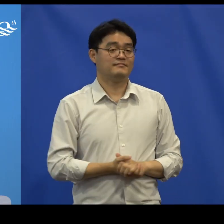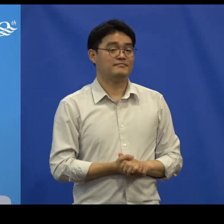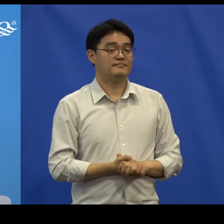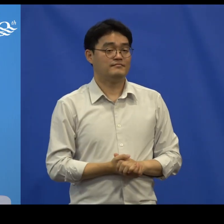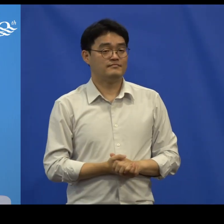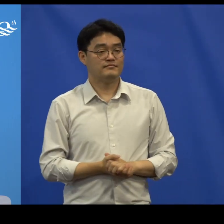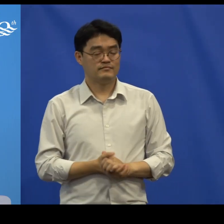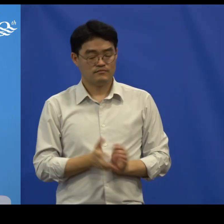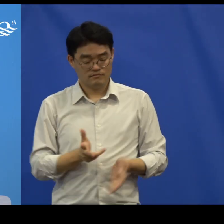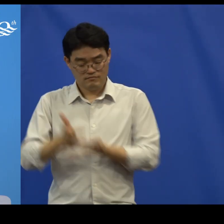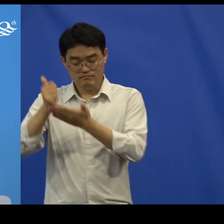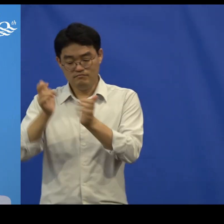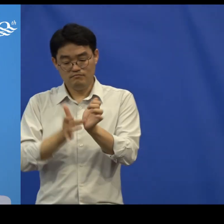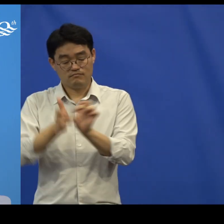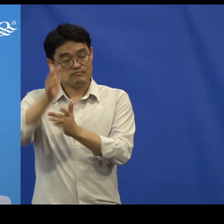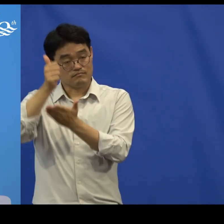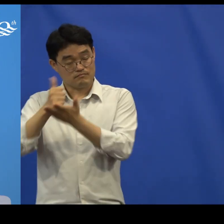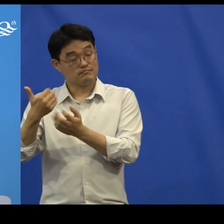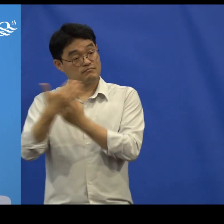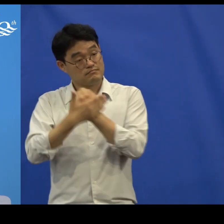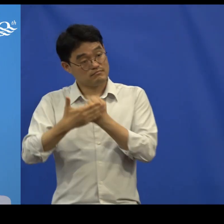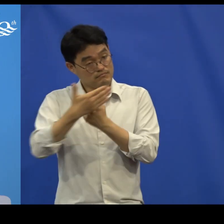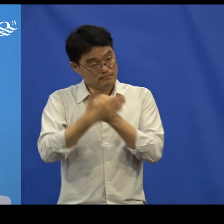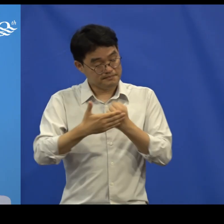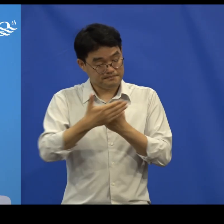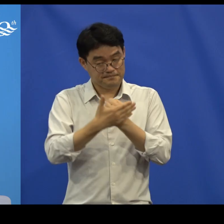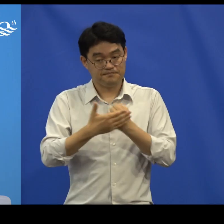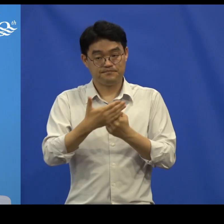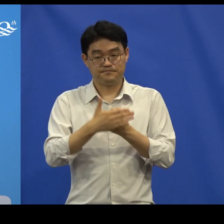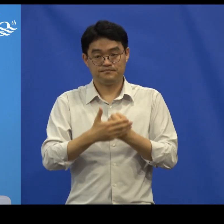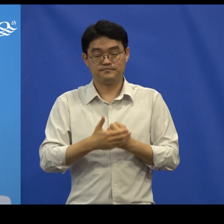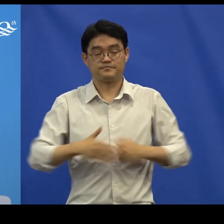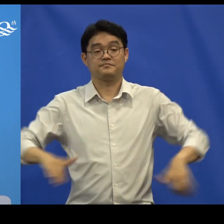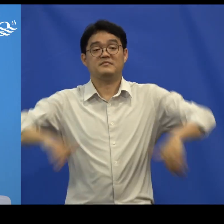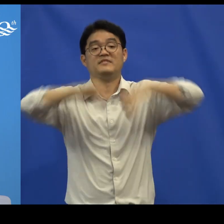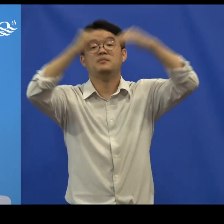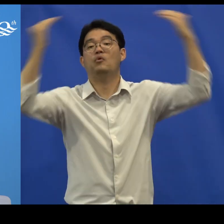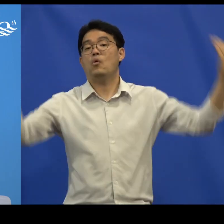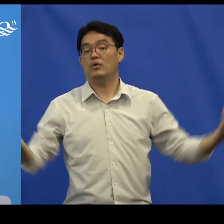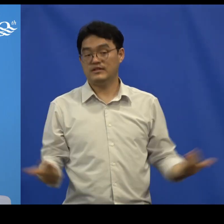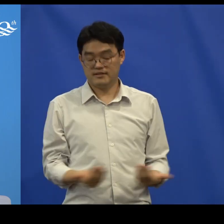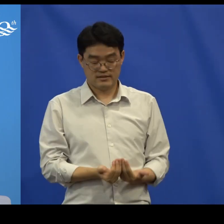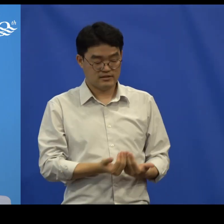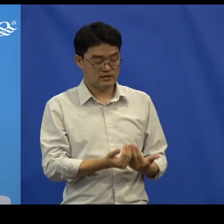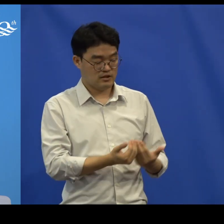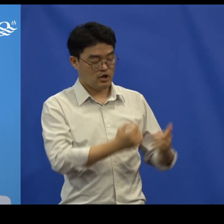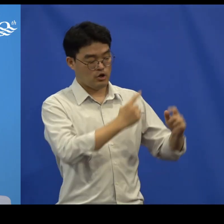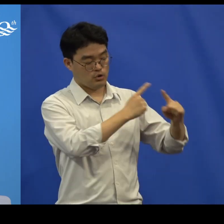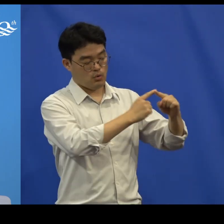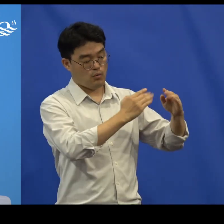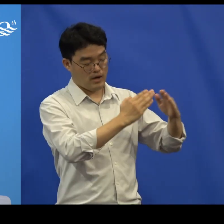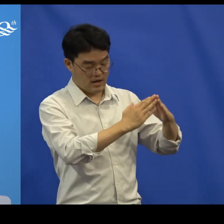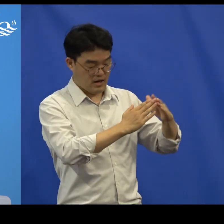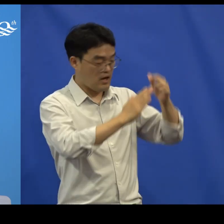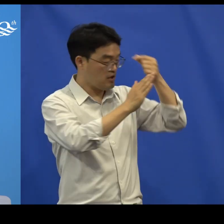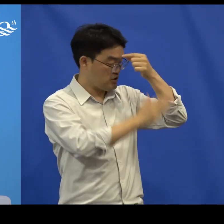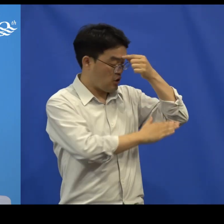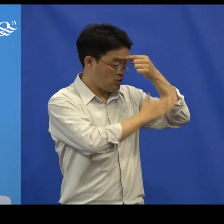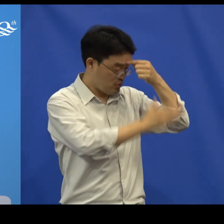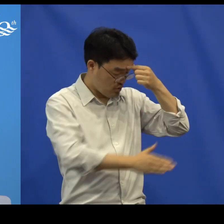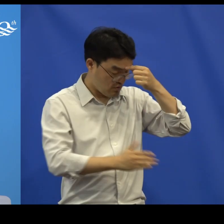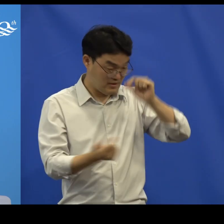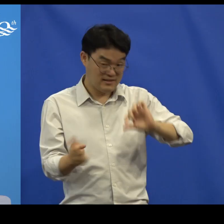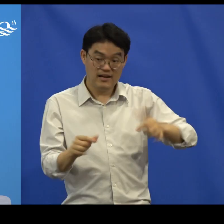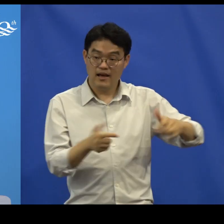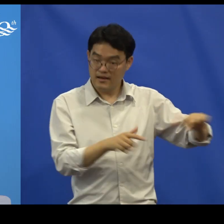주 예수의 은혜가 모든 자, 이 모든 자는 그리스도의 교회, 신부된 하나님의 백성들에게 이